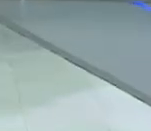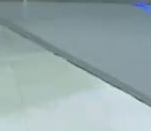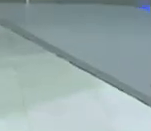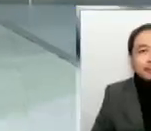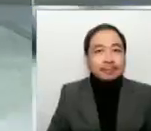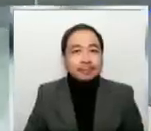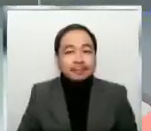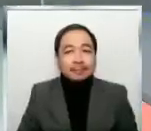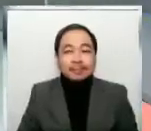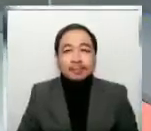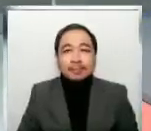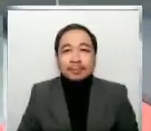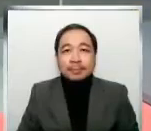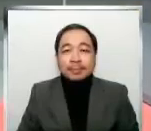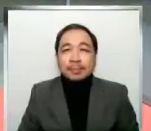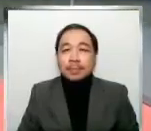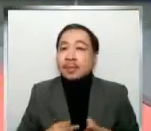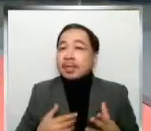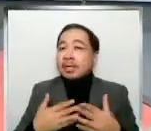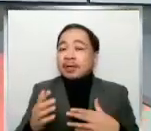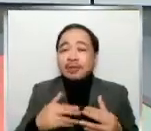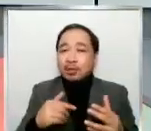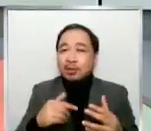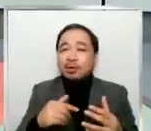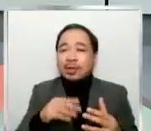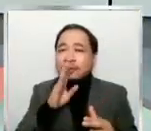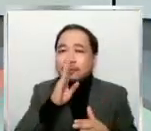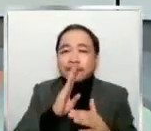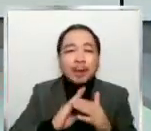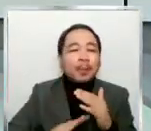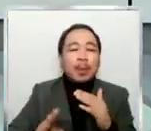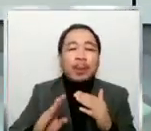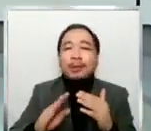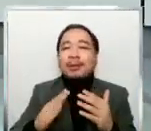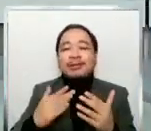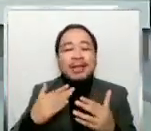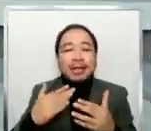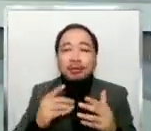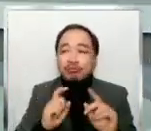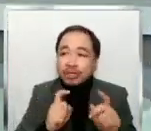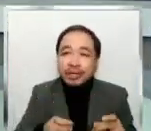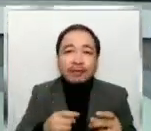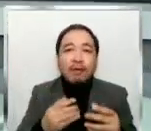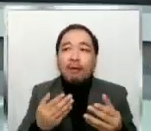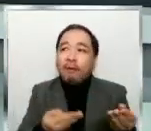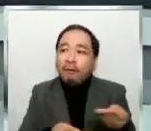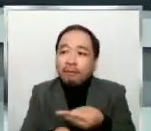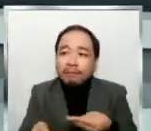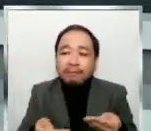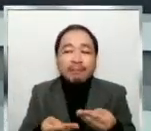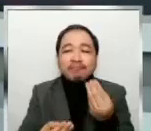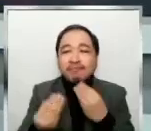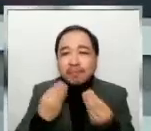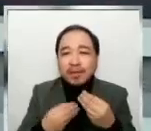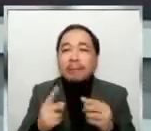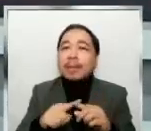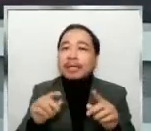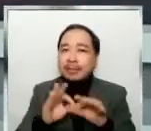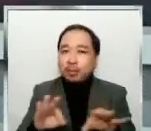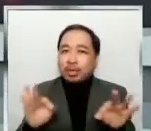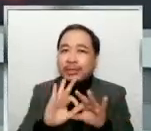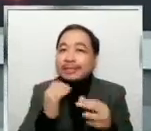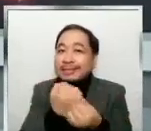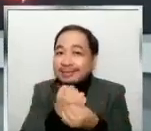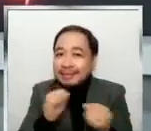Kahit walang maggarbong salo-salo o mga regalo, basta't ligtas at magkakasama ang pamilya. Yan ang labis